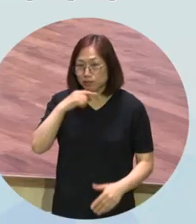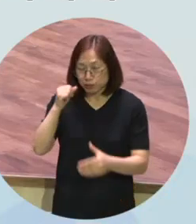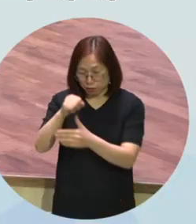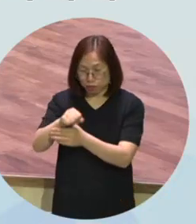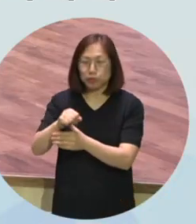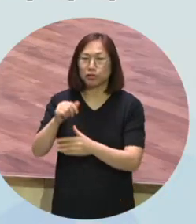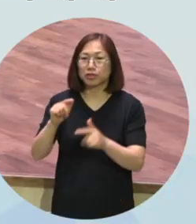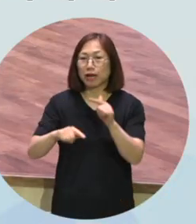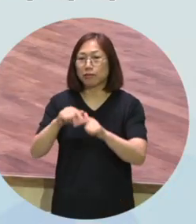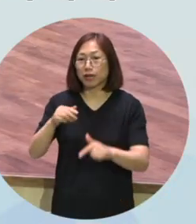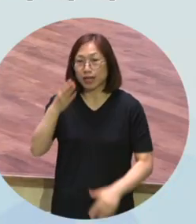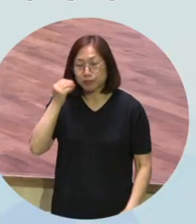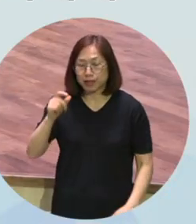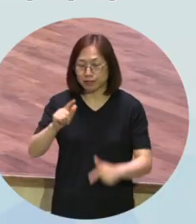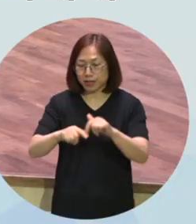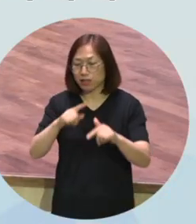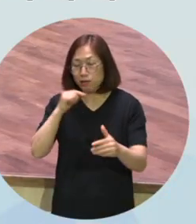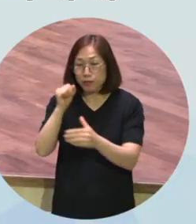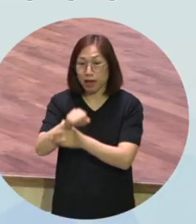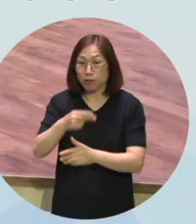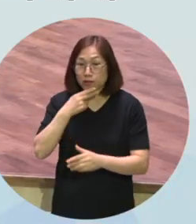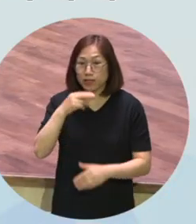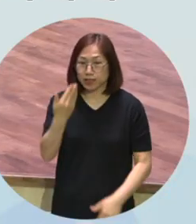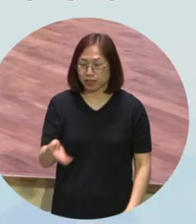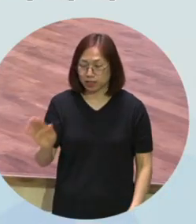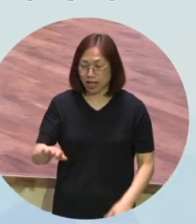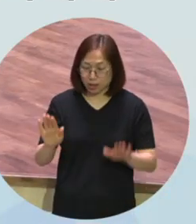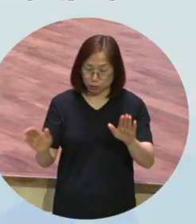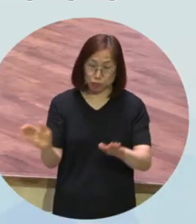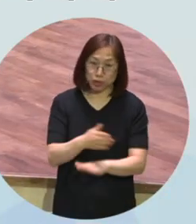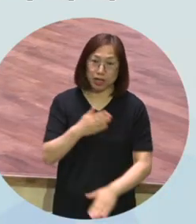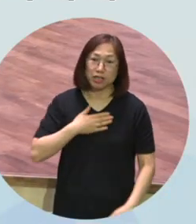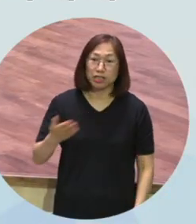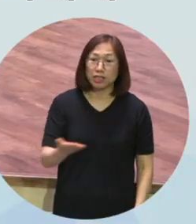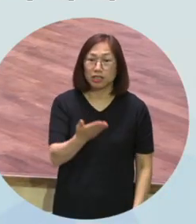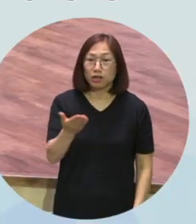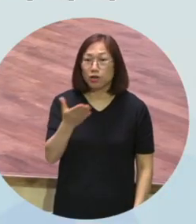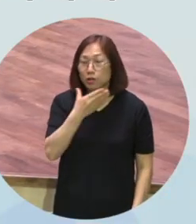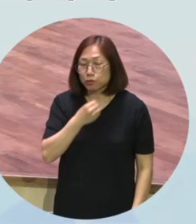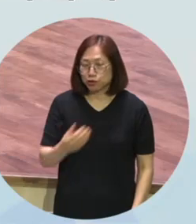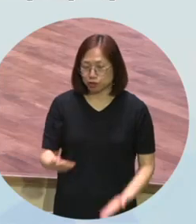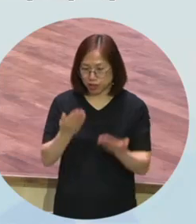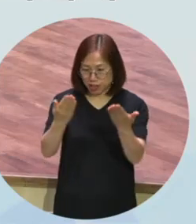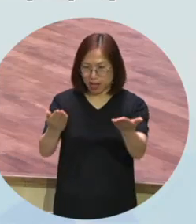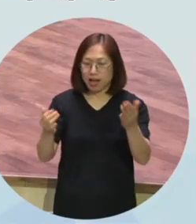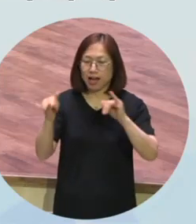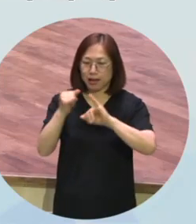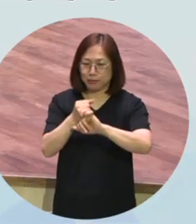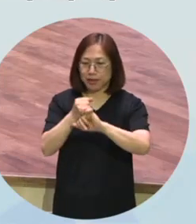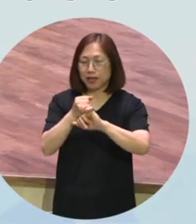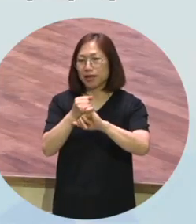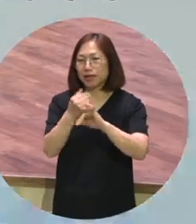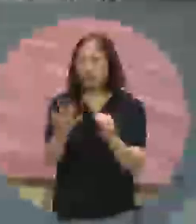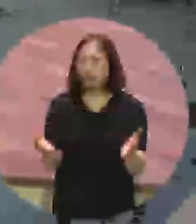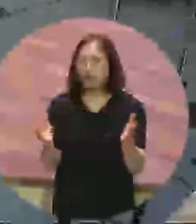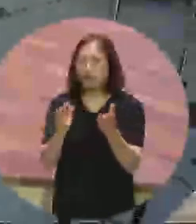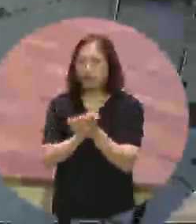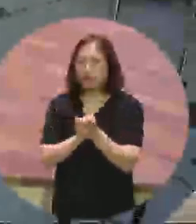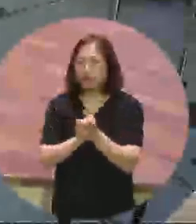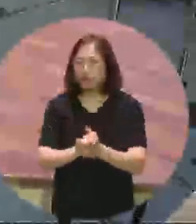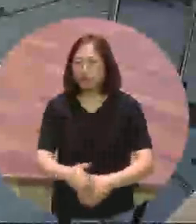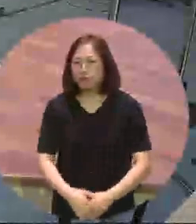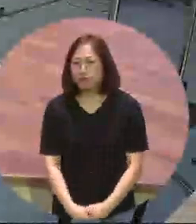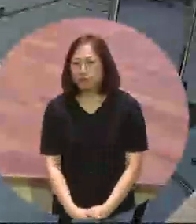감람나무의 열매가 맺지 못하였느니라. 그러나 오늘부터는 내가 네게 복을 주리라.